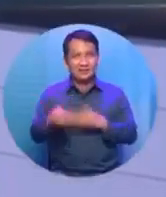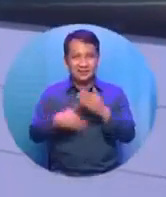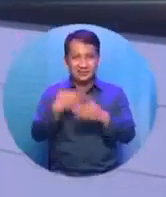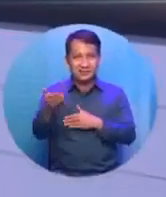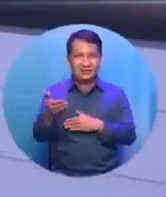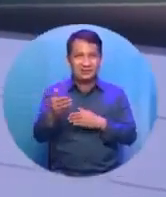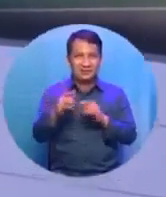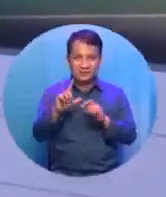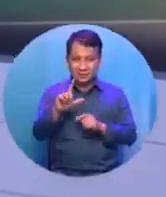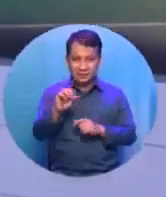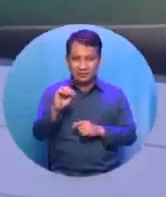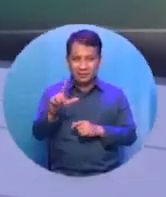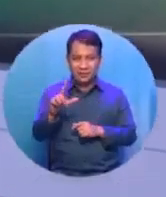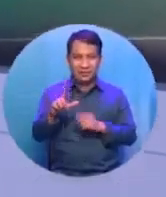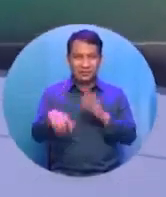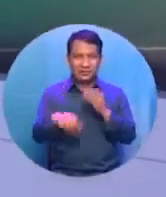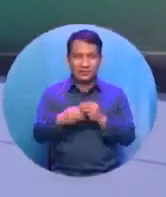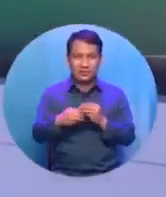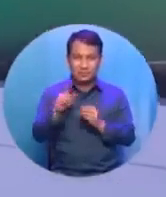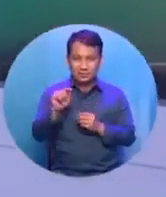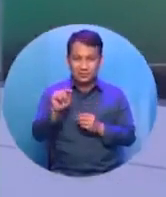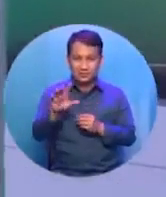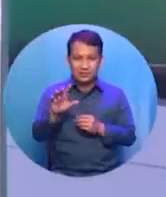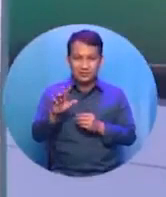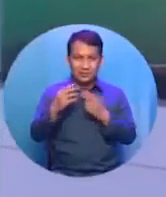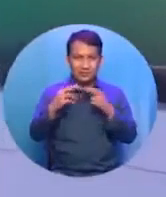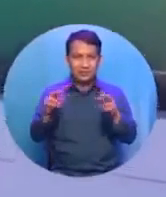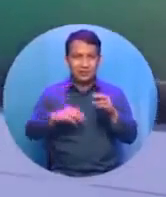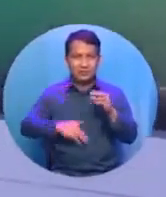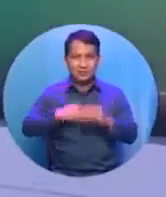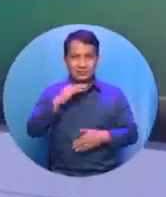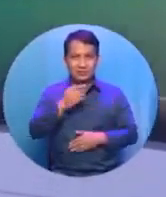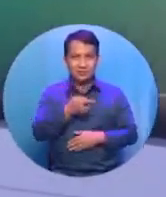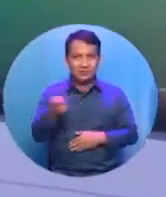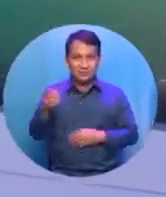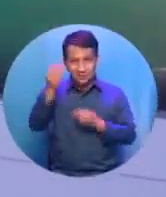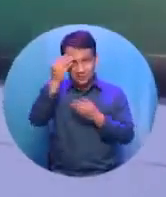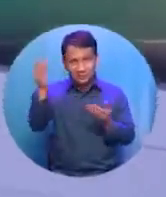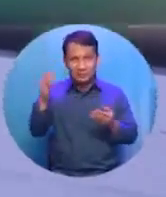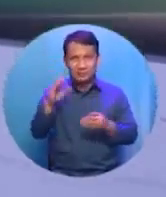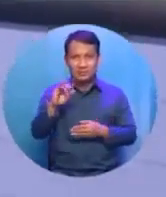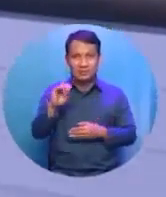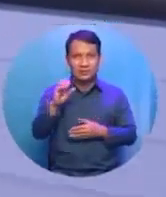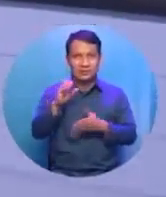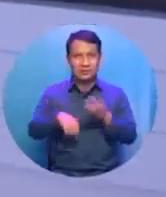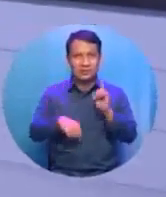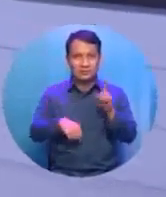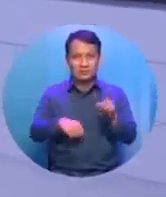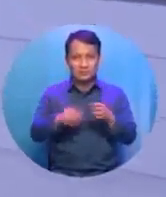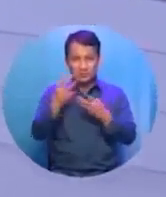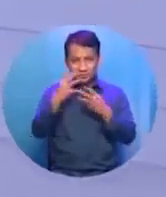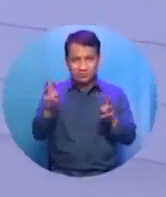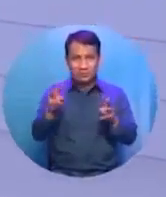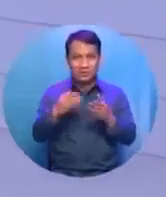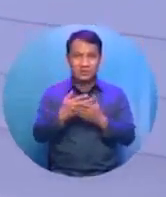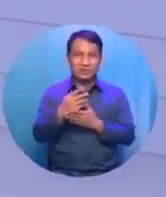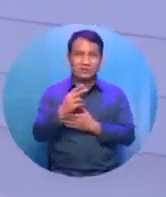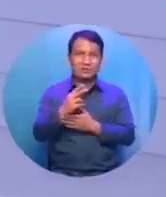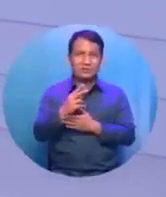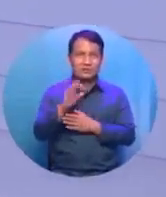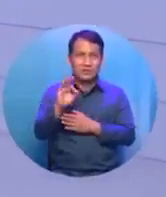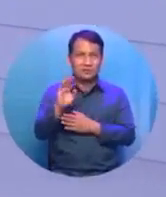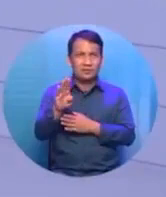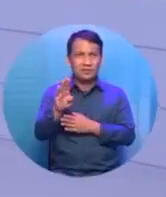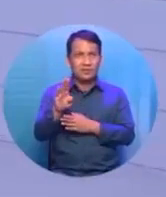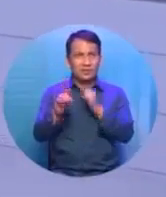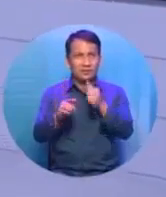na po, Lunch Out Loud sa TV5 at si Cheryl Cosim sa mga balita magpapabusog sa inyong kaalaman sa Signal Channel 1. Sa mga nanonood po via Facebook